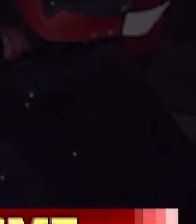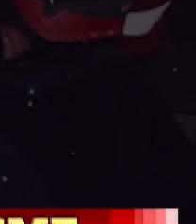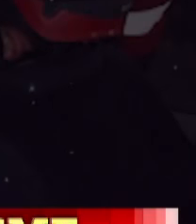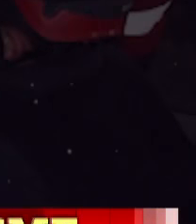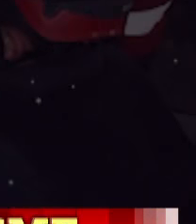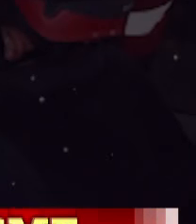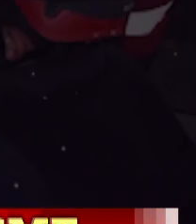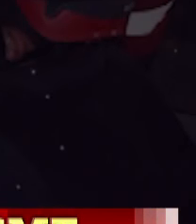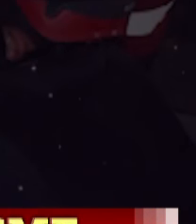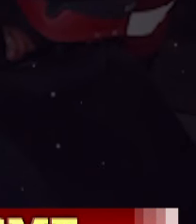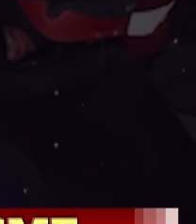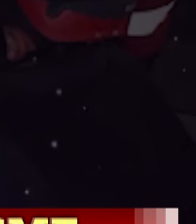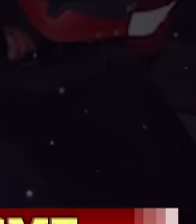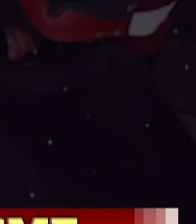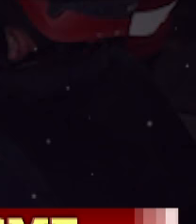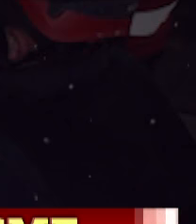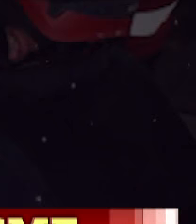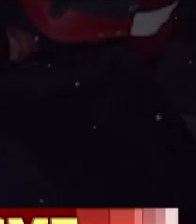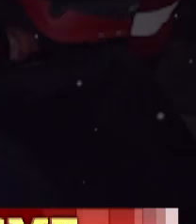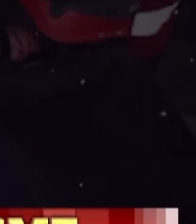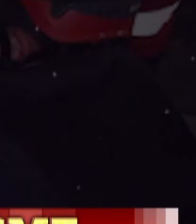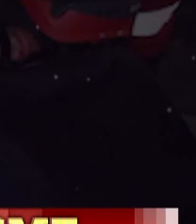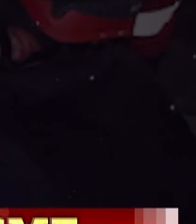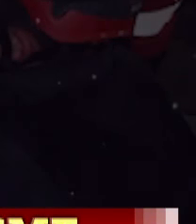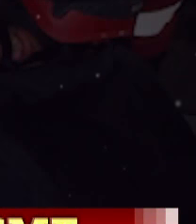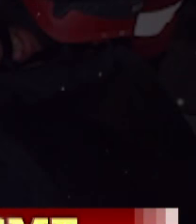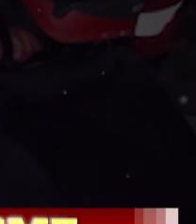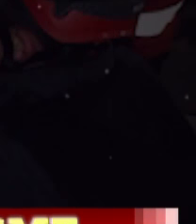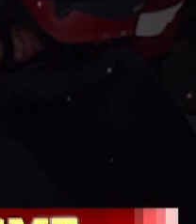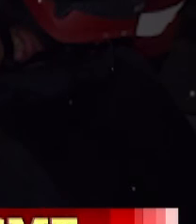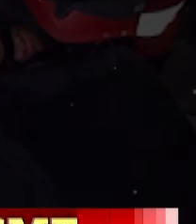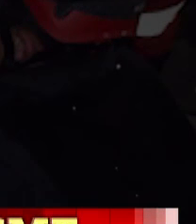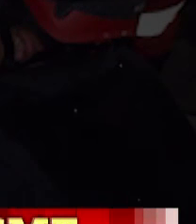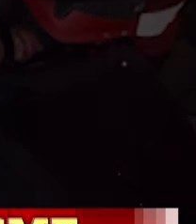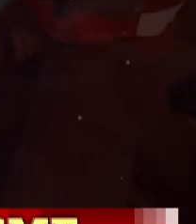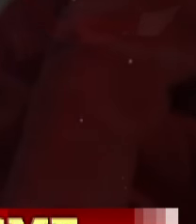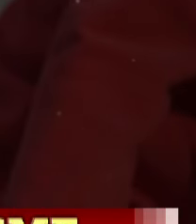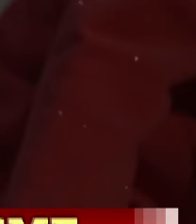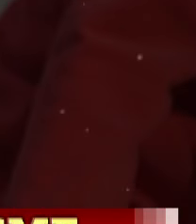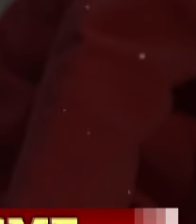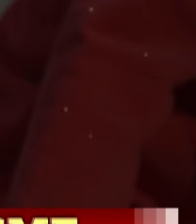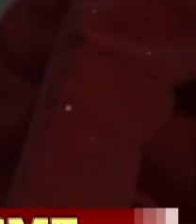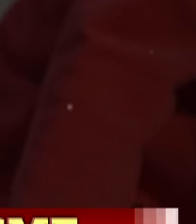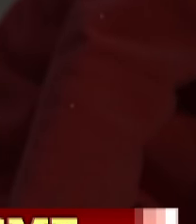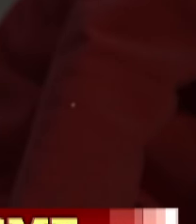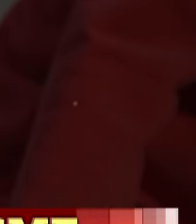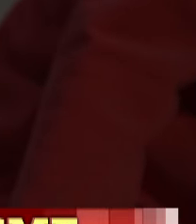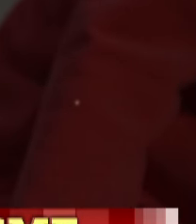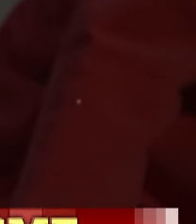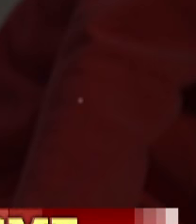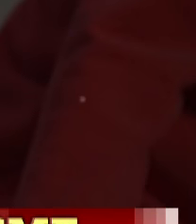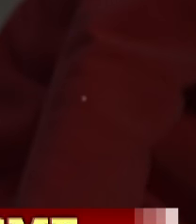açarım. Sen olmasan ben solarım, gül beyaz